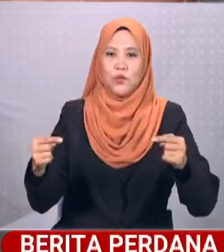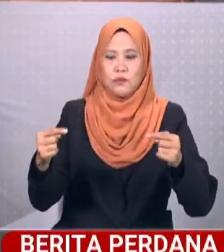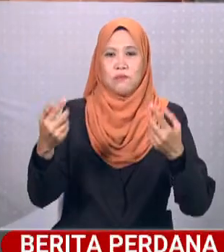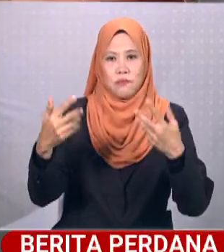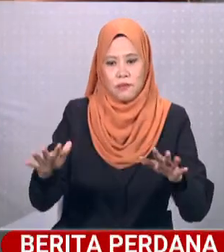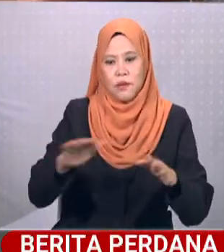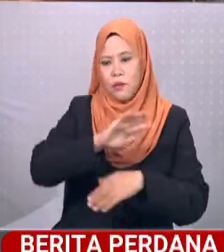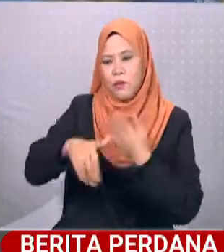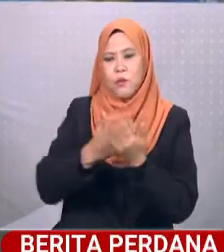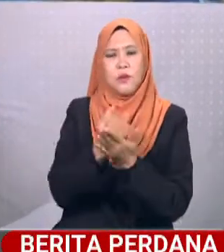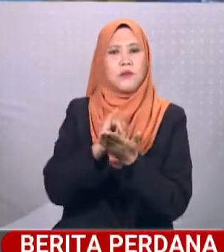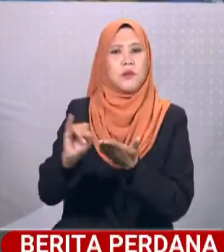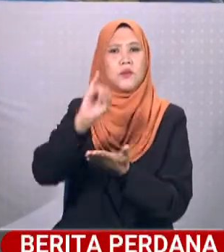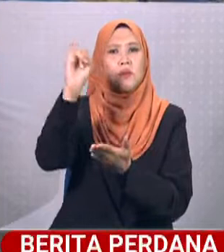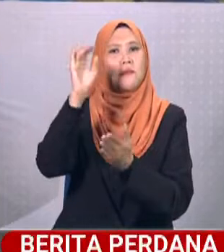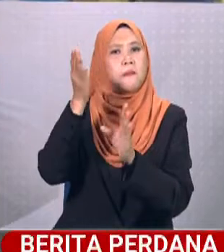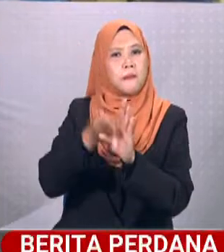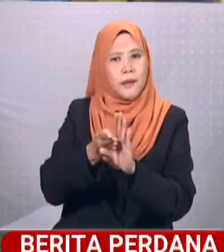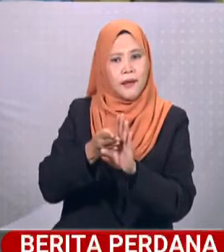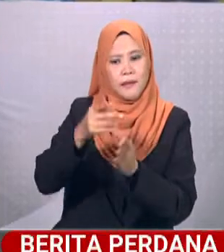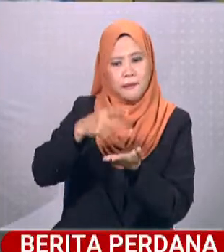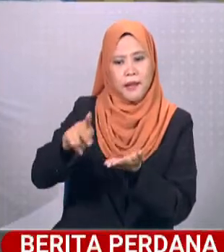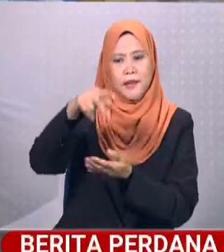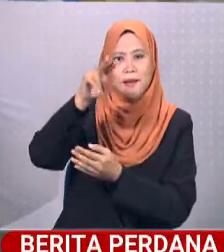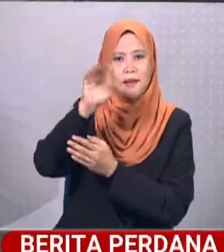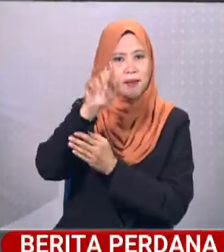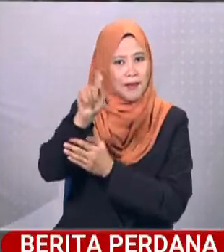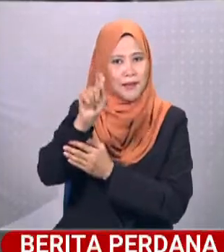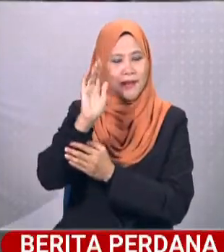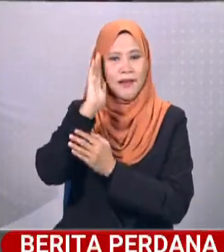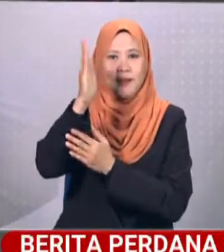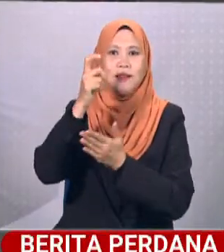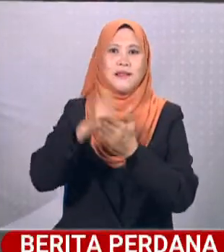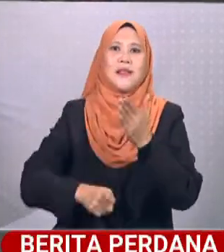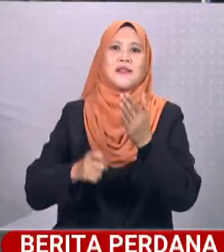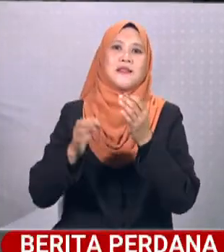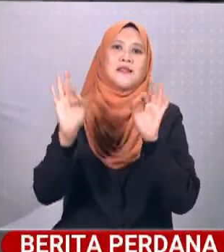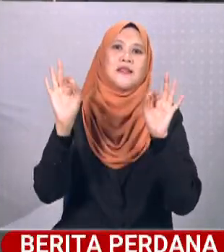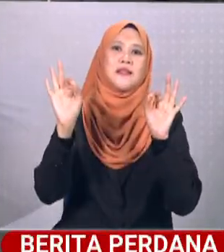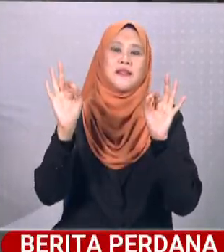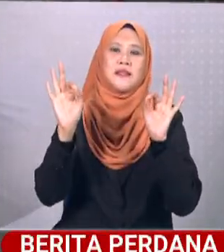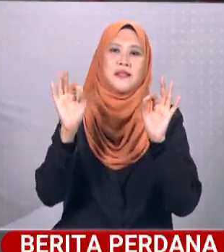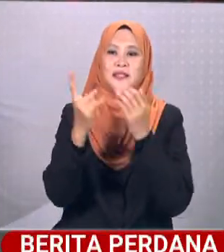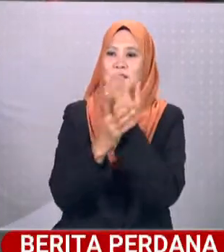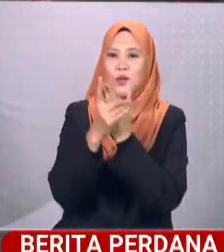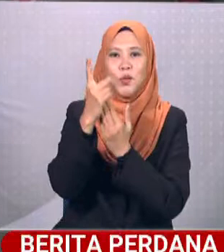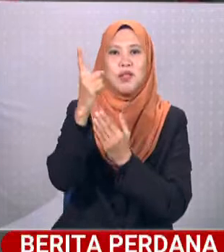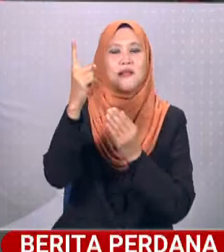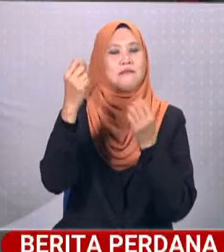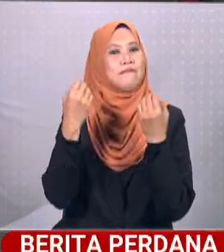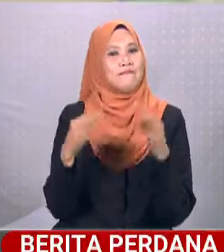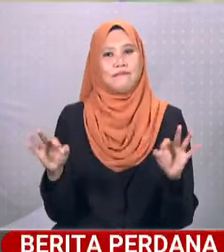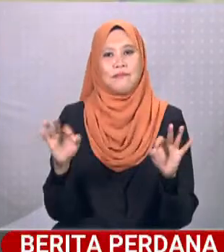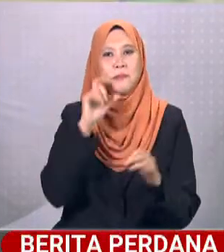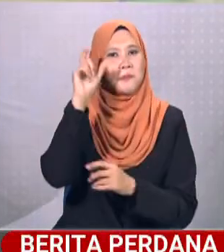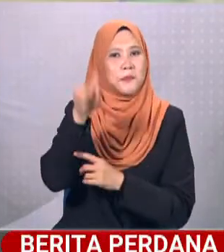semua institusi perbankan dan PayNet akan mengecualikan charge RM1 bagi pengeluaran